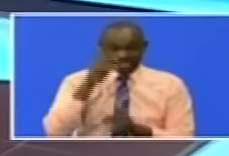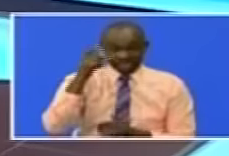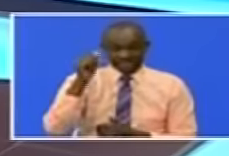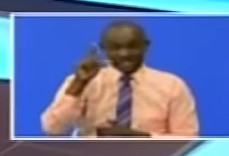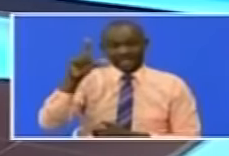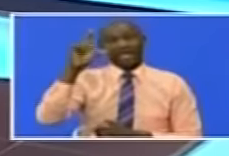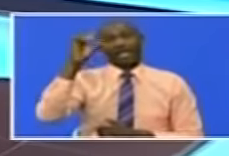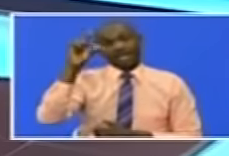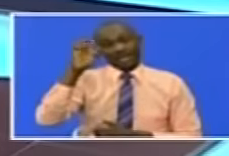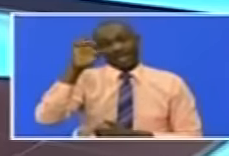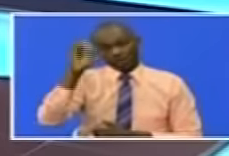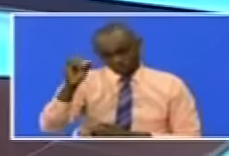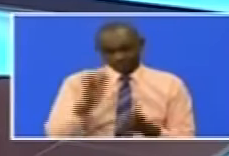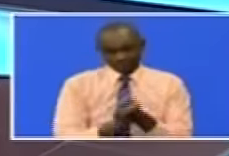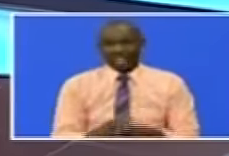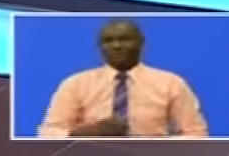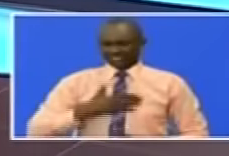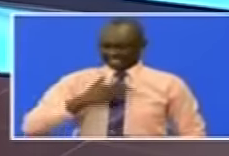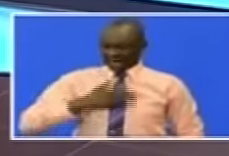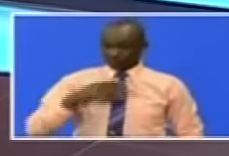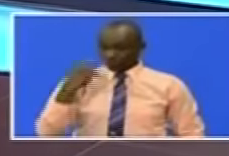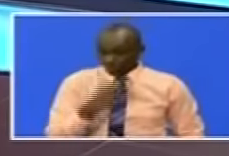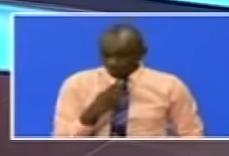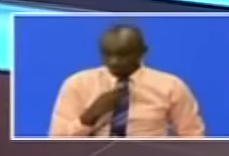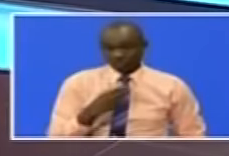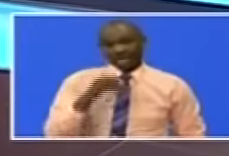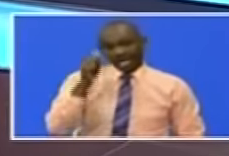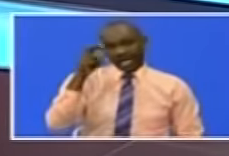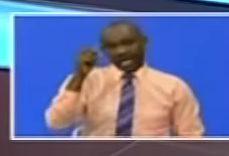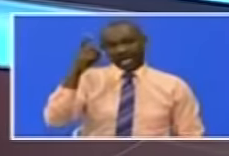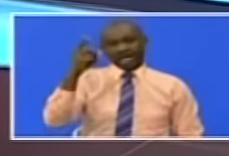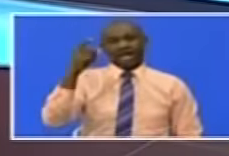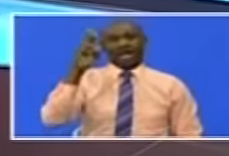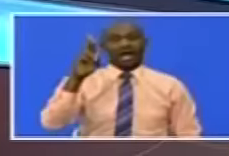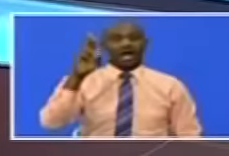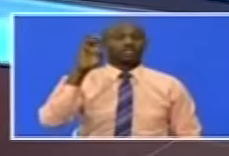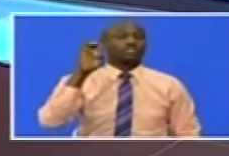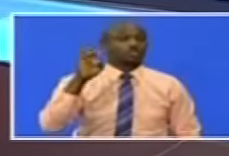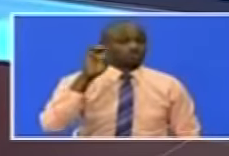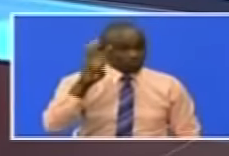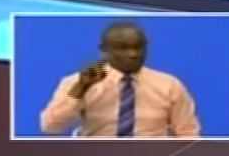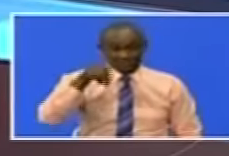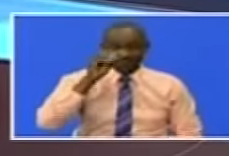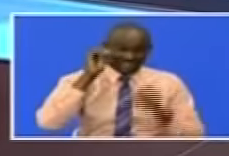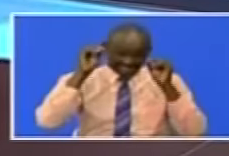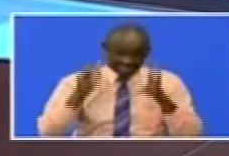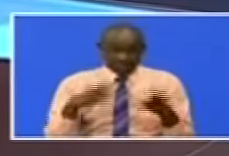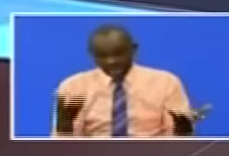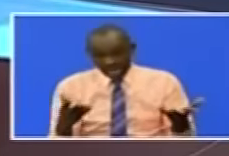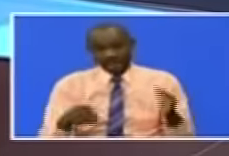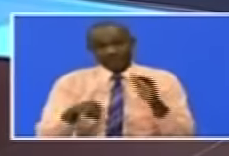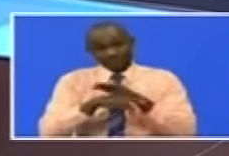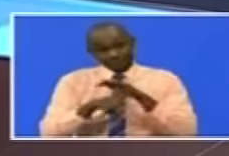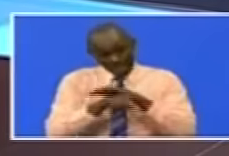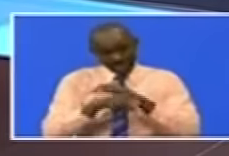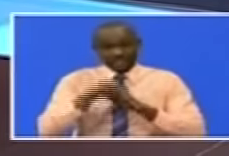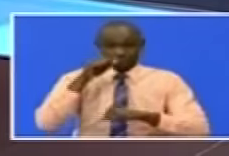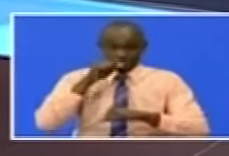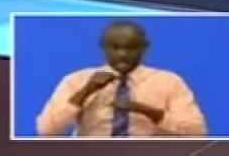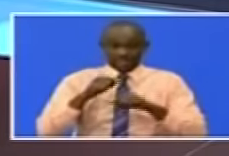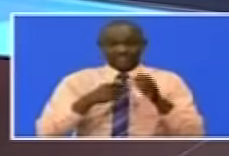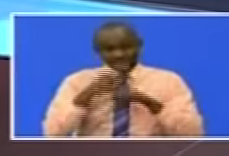ama @MKapombe. Mgeni wetu hii leo ni Andrew Watuka ambaye ni mwalimu katika shule ya upili ya Aga Khan